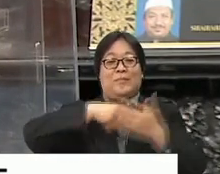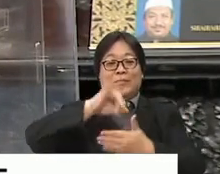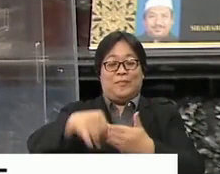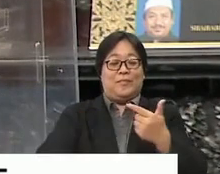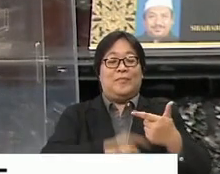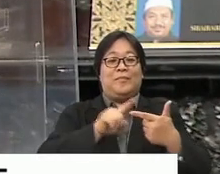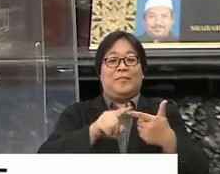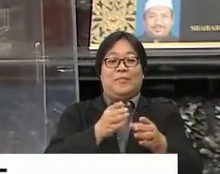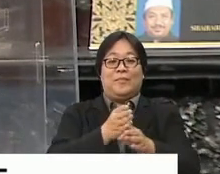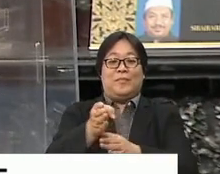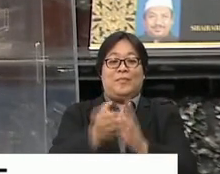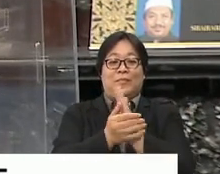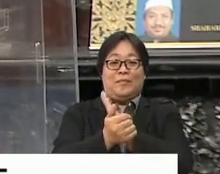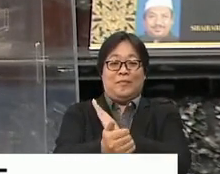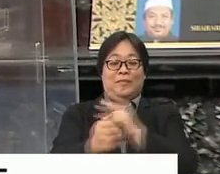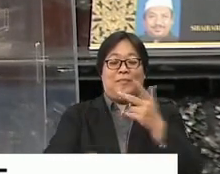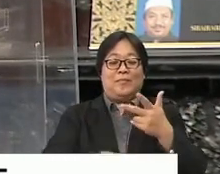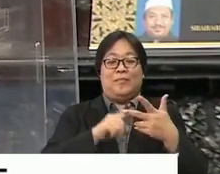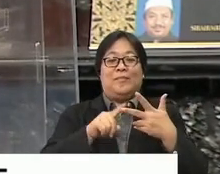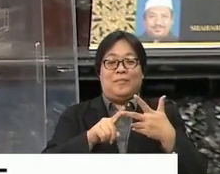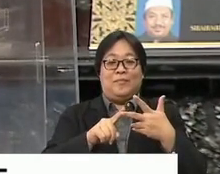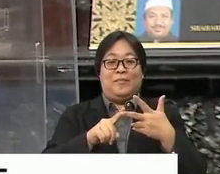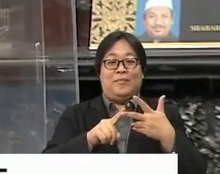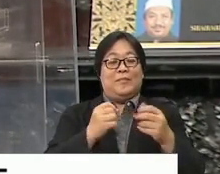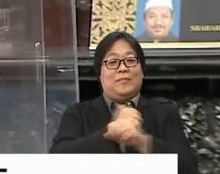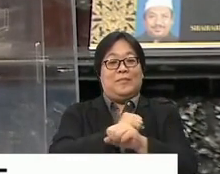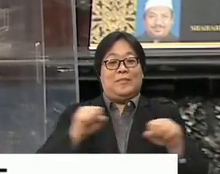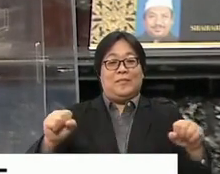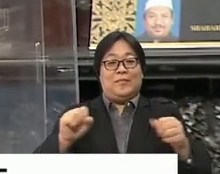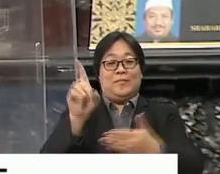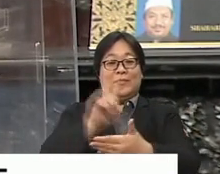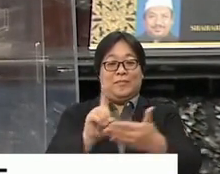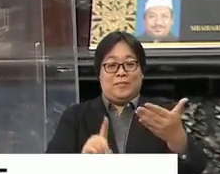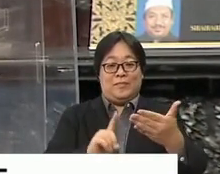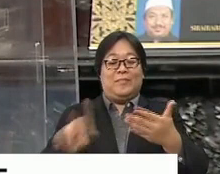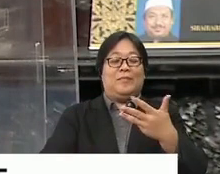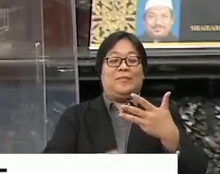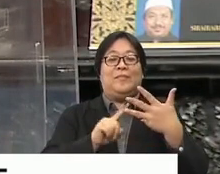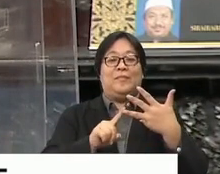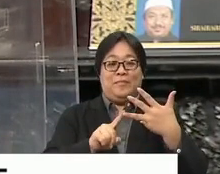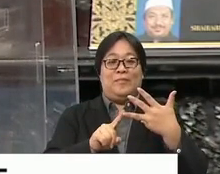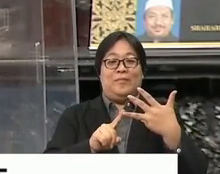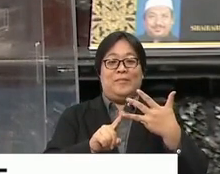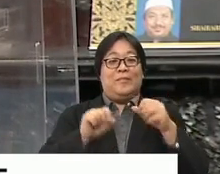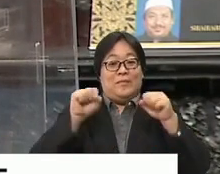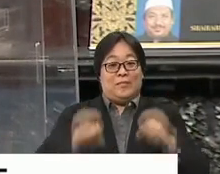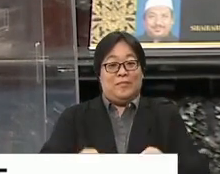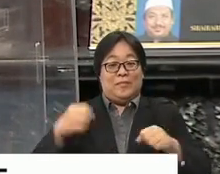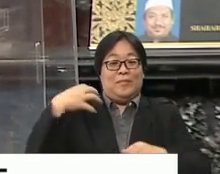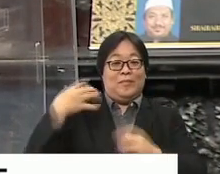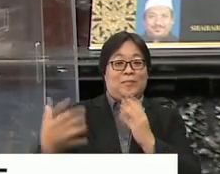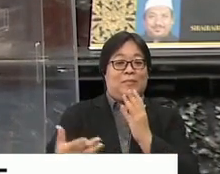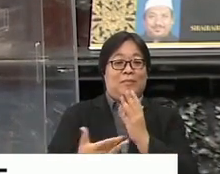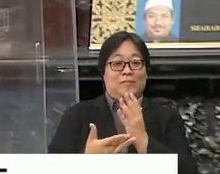kedua bidang kepakaran ketiga ketersediaan rekabentuk dan yang keempat capacity